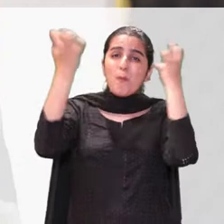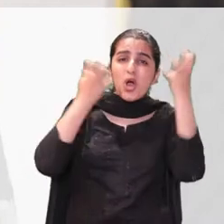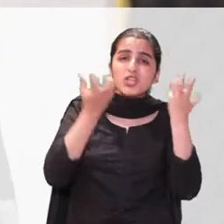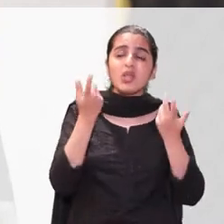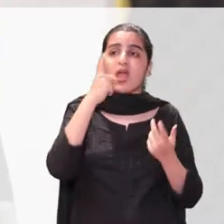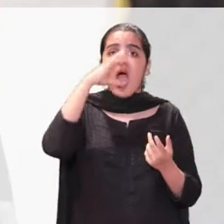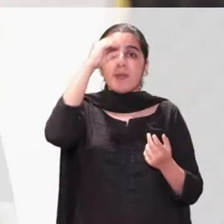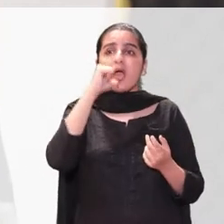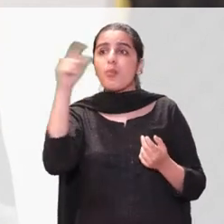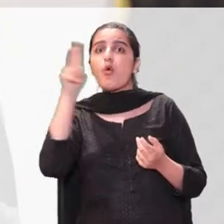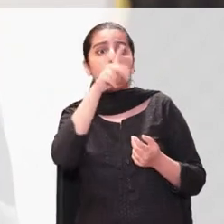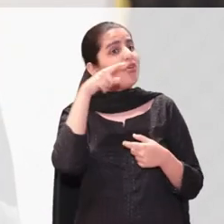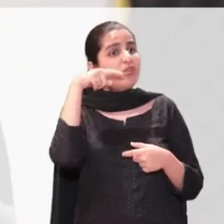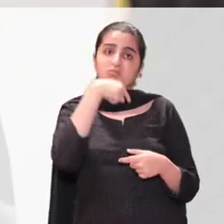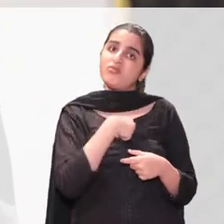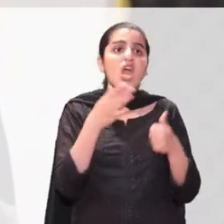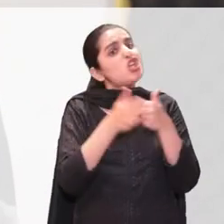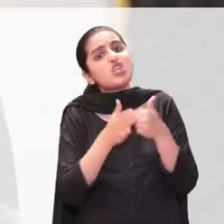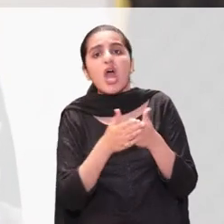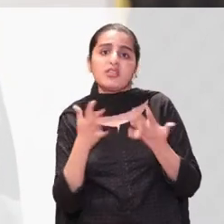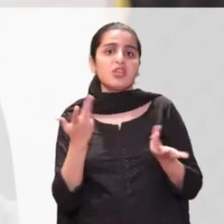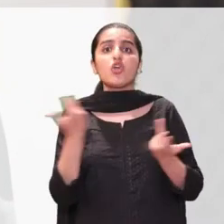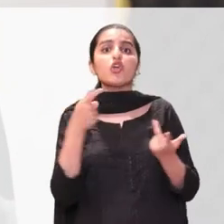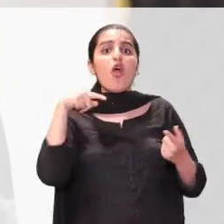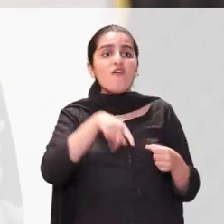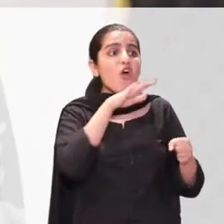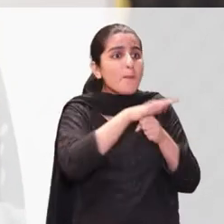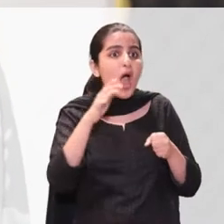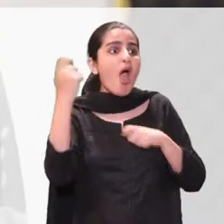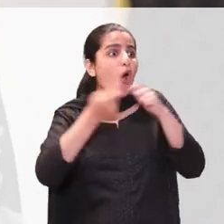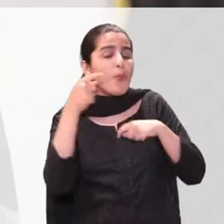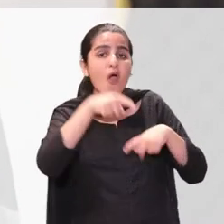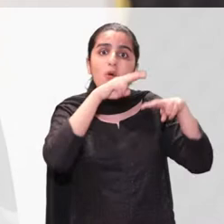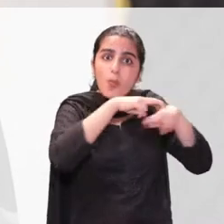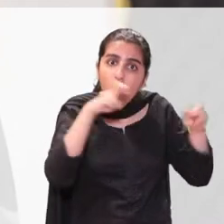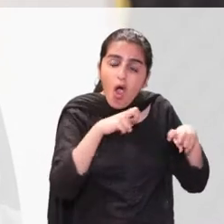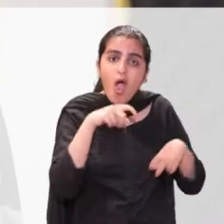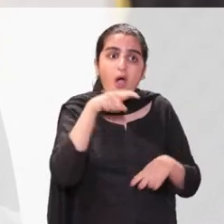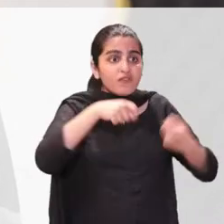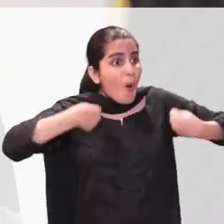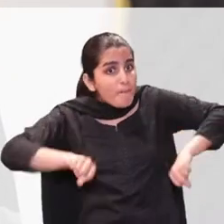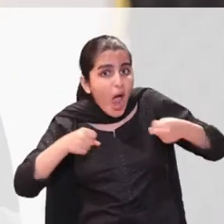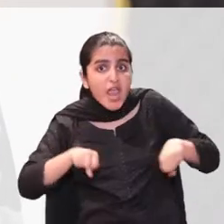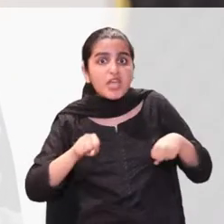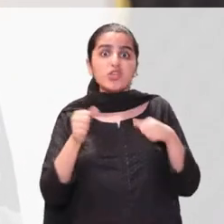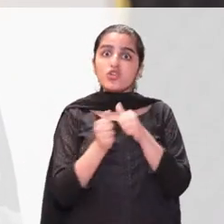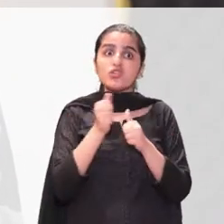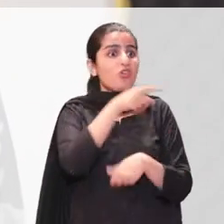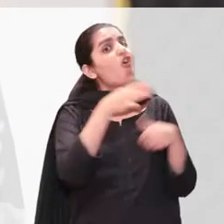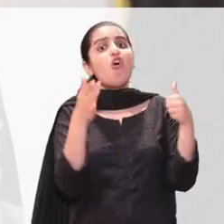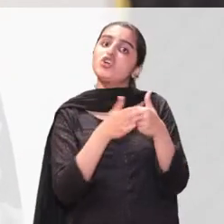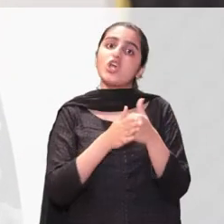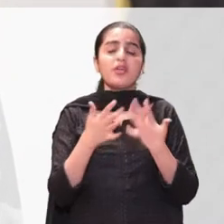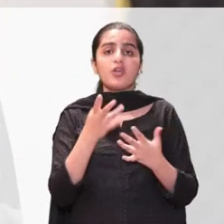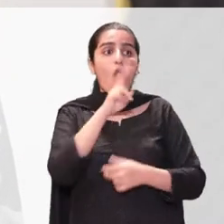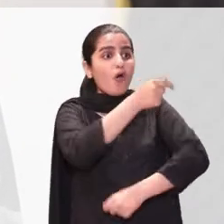क्योंकि मेरे पेरेंट्स हैं कहा जाता है कि शादी नहीं हो सकती है क्योंकि क्राइम रिपोर्टर है इसी शादी नहीं हो सकती है क्योंकि यह बाइक करते बाइक